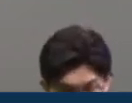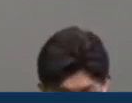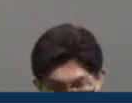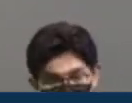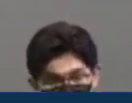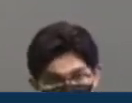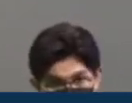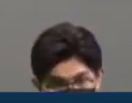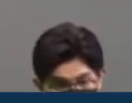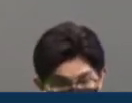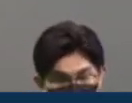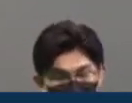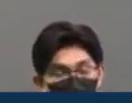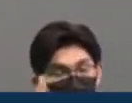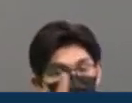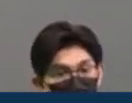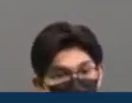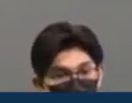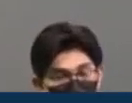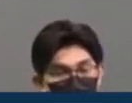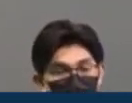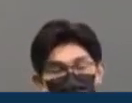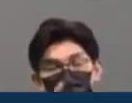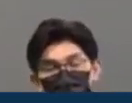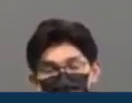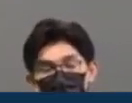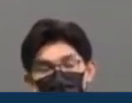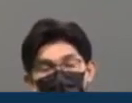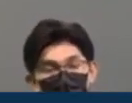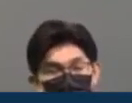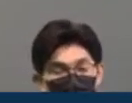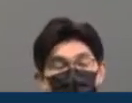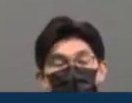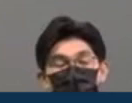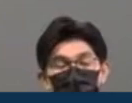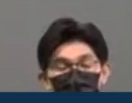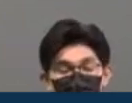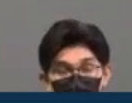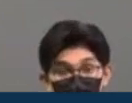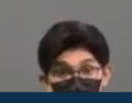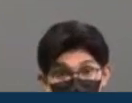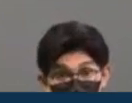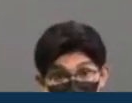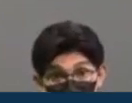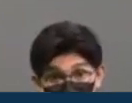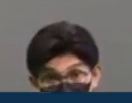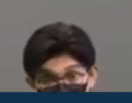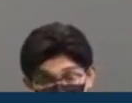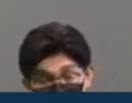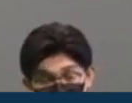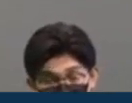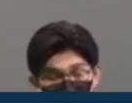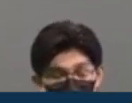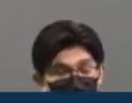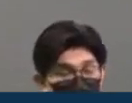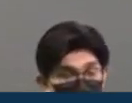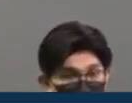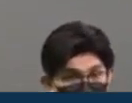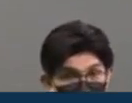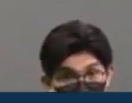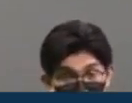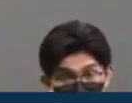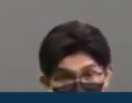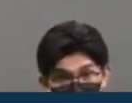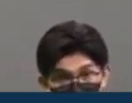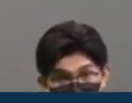พลเอกประยุทธ์จันทร์โอชานายกรัฐมนตรีและรัฐมนตรีว่าการกระทรวงกลาโหมกล่าวว่าที่ประชุมได้มีการหารือเรื่องการรักษาความปลอด